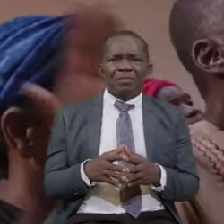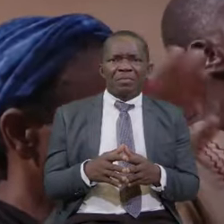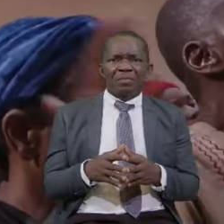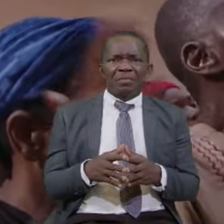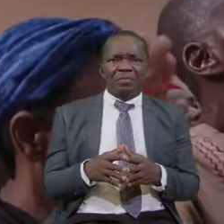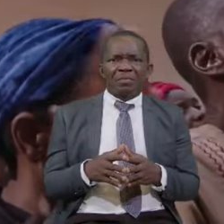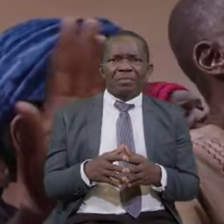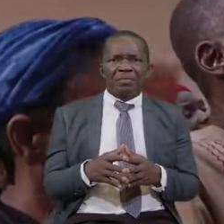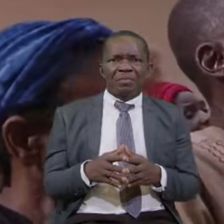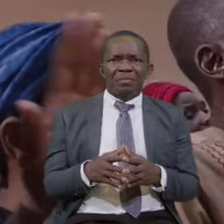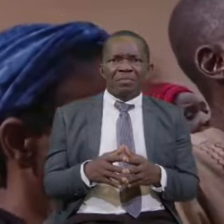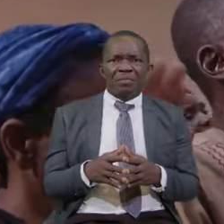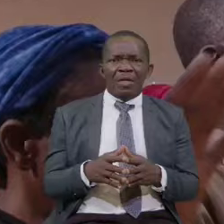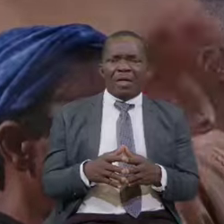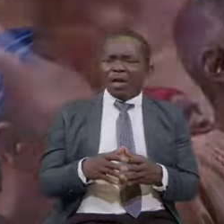les